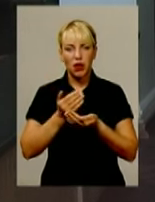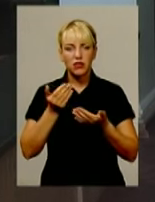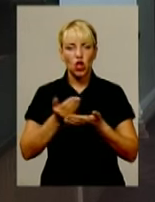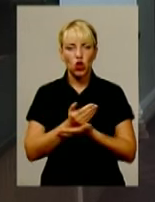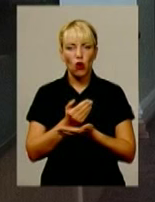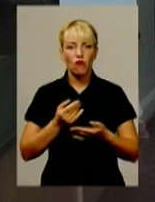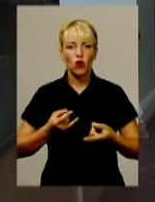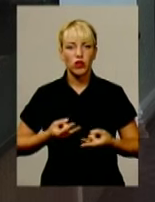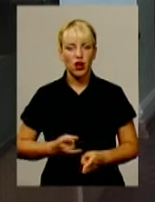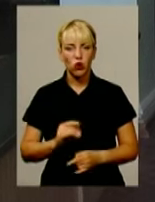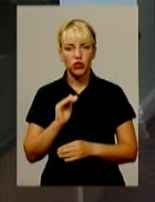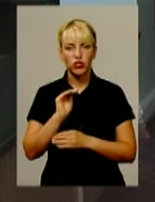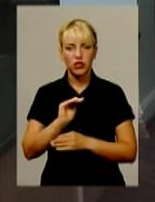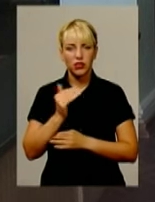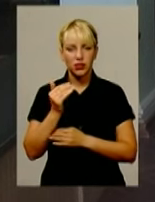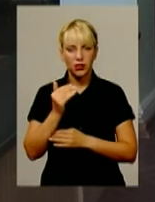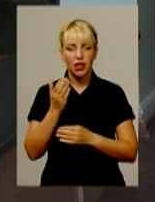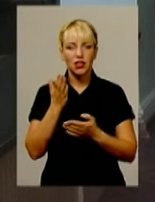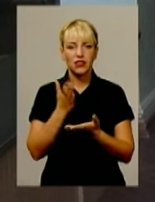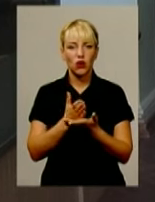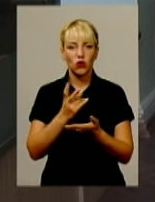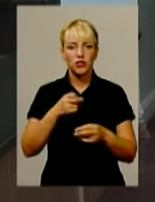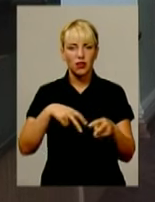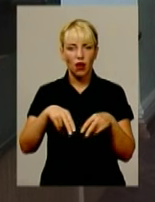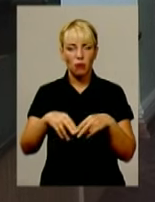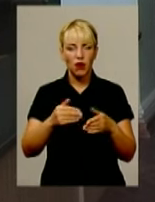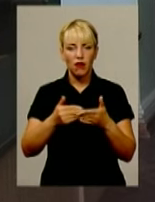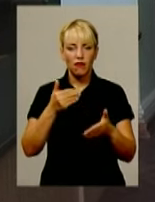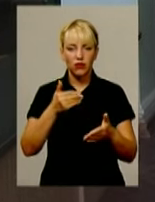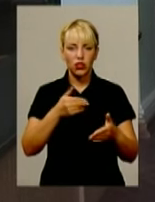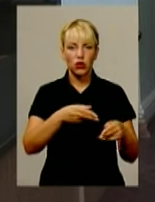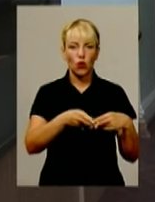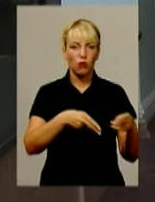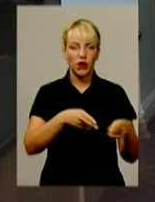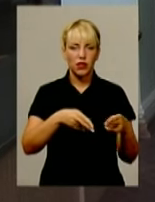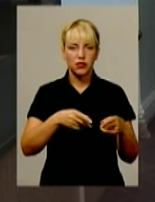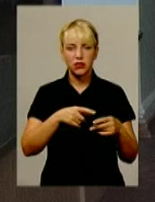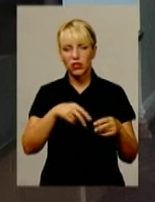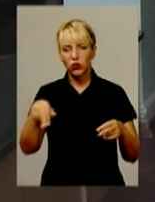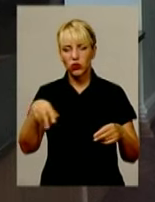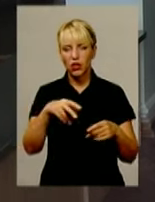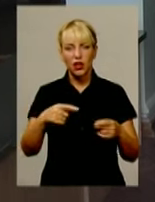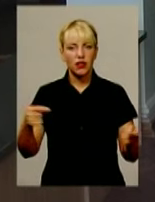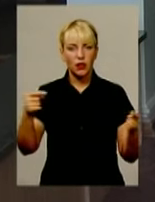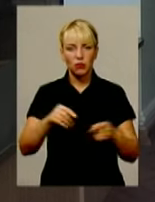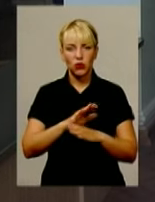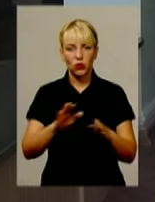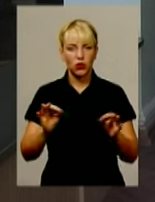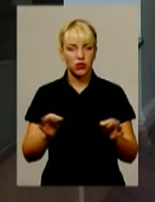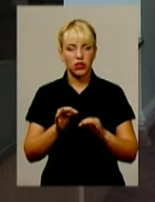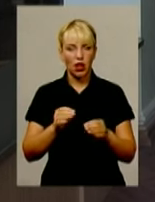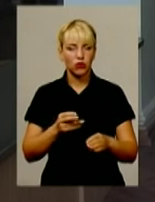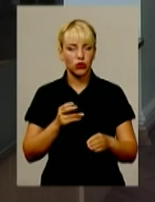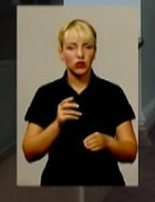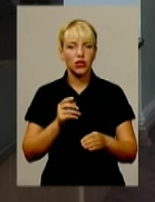дитячій лікарні взагалі знаходиться на переході від планової до ургентної операційної і не відповідає ніякій критиці.